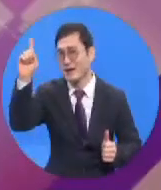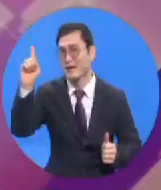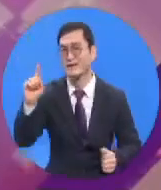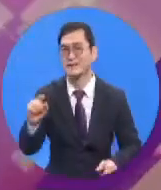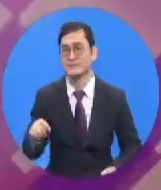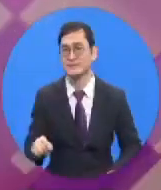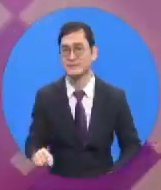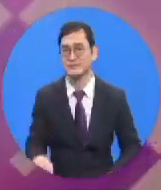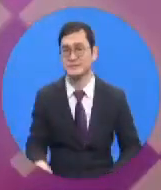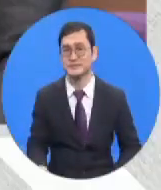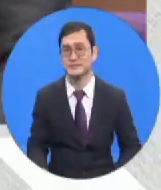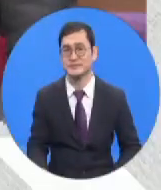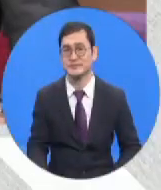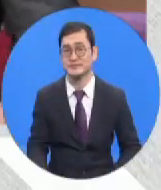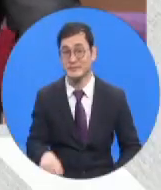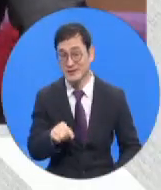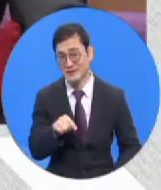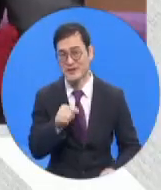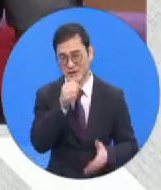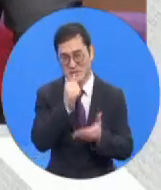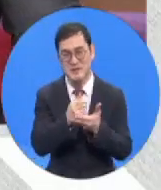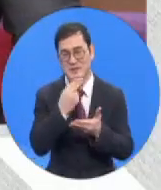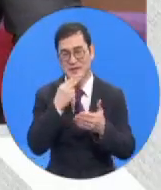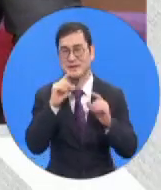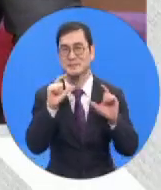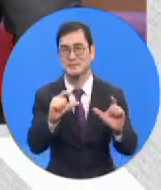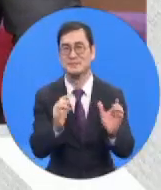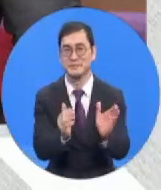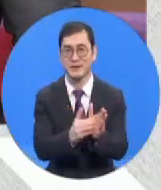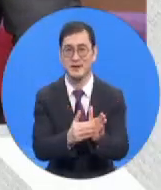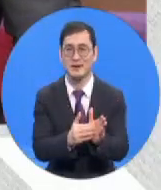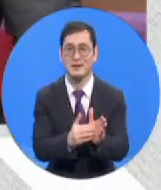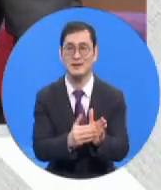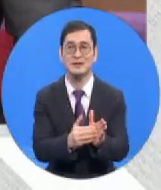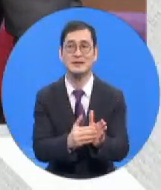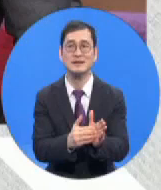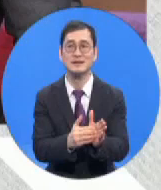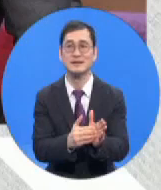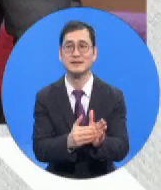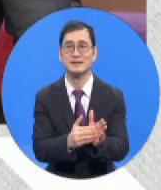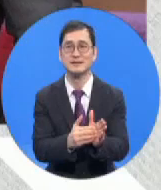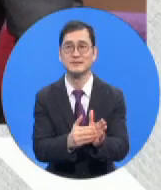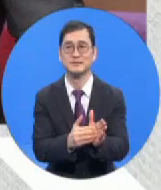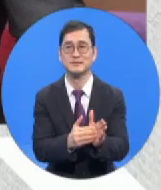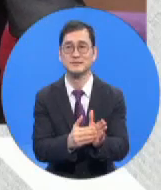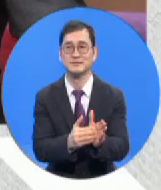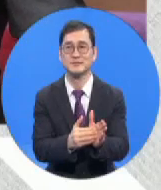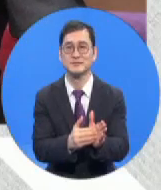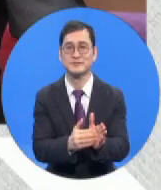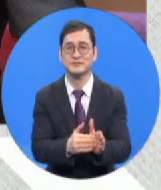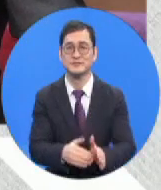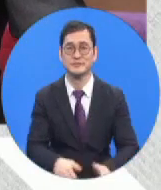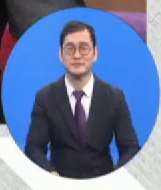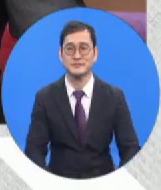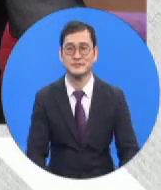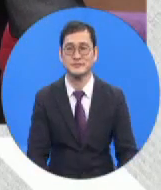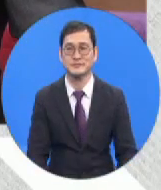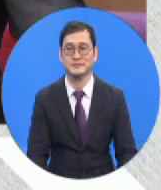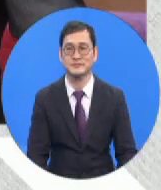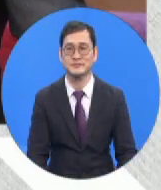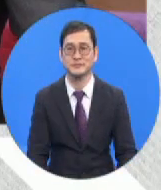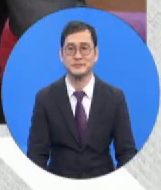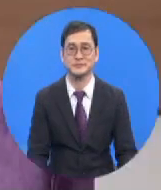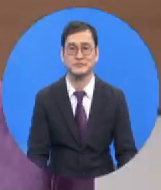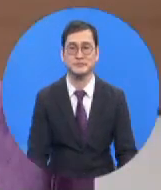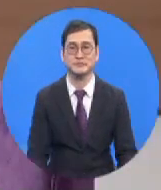받았는데 그리고 그 혐의는 무죄가 됐어요. 그렇다면 방역당국이 좀 무리했다. 이것만 유죄가 된 거죠. 아니 그렇죠? 방역당국이 무리했다기보다는요.